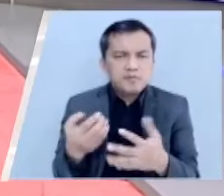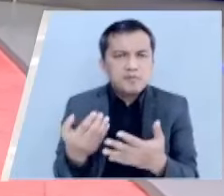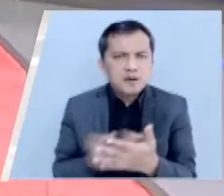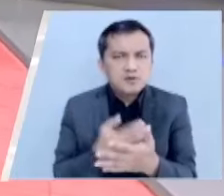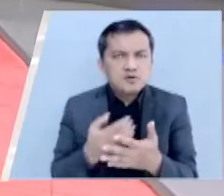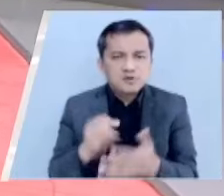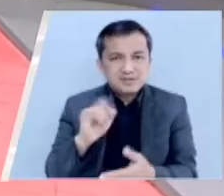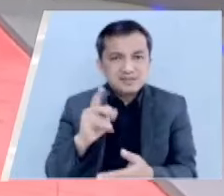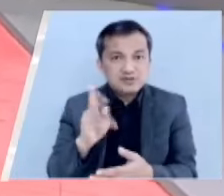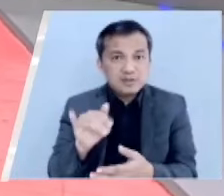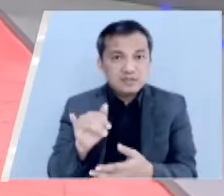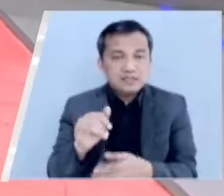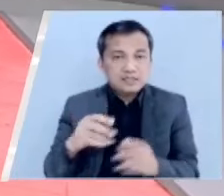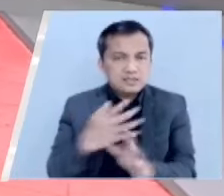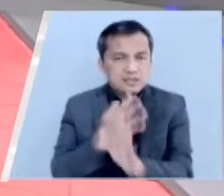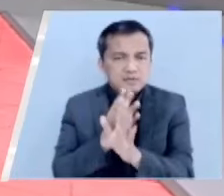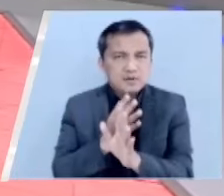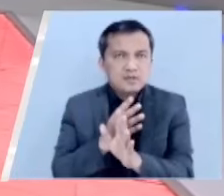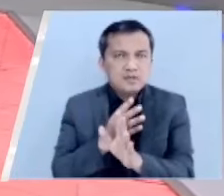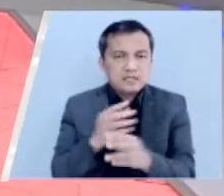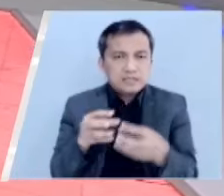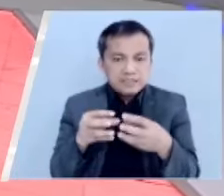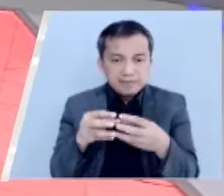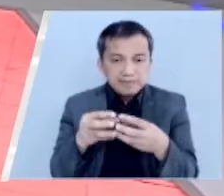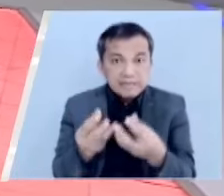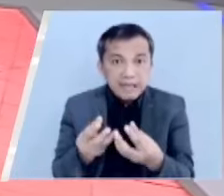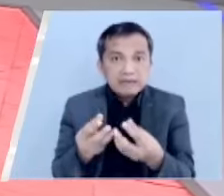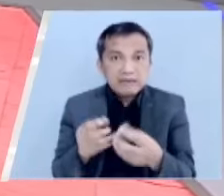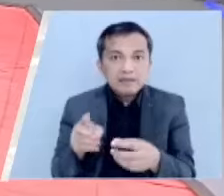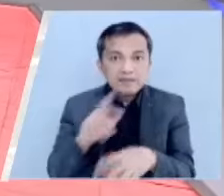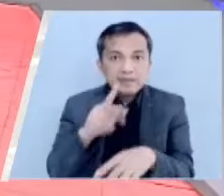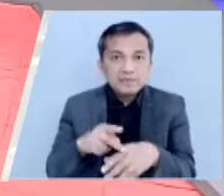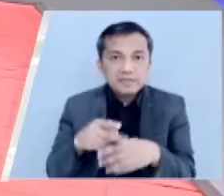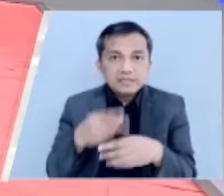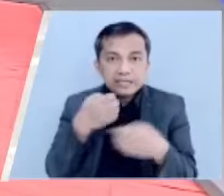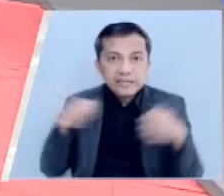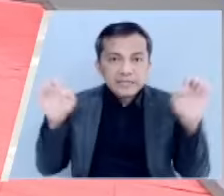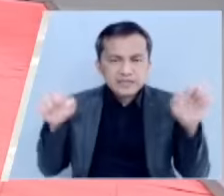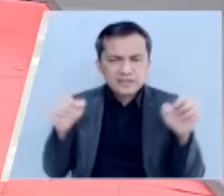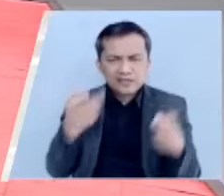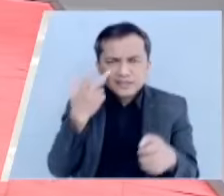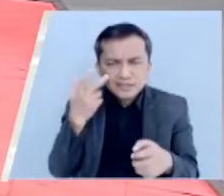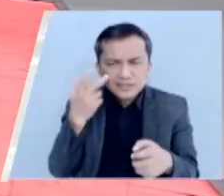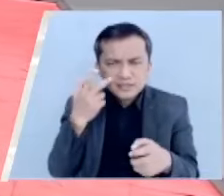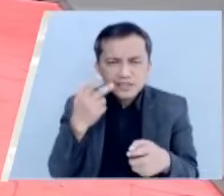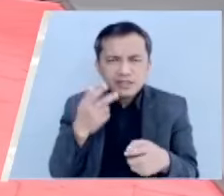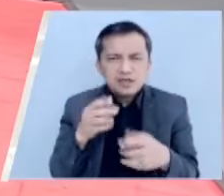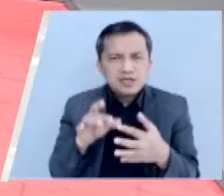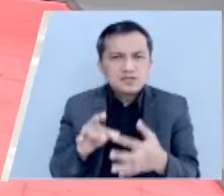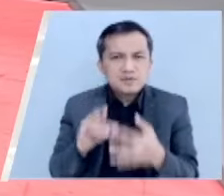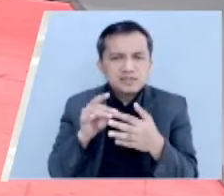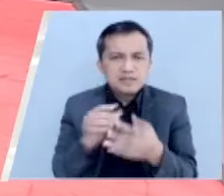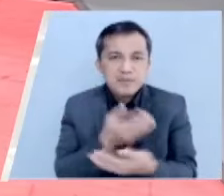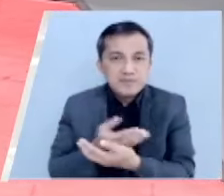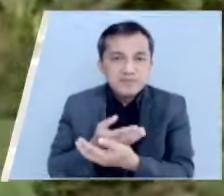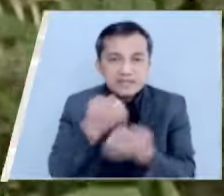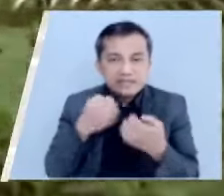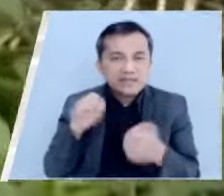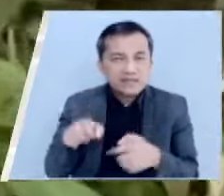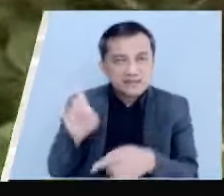Davao City, nahatch ang isang Philippine Eagle. Kilalanin natin ang natatanging eaglet na si Chick number 30.